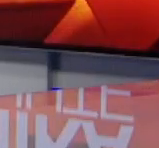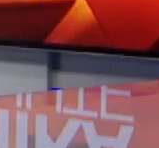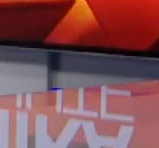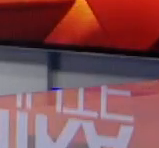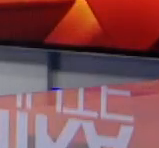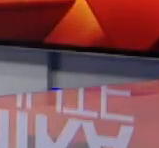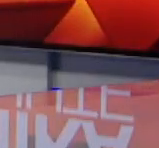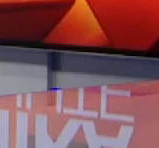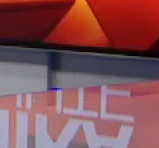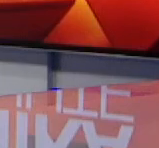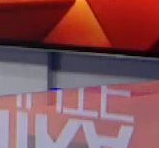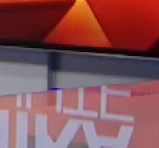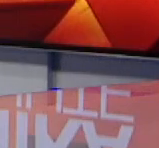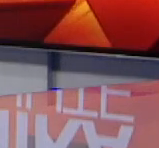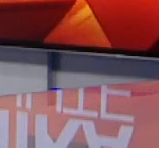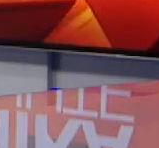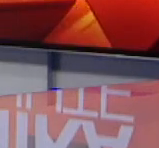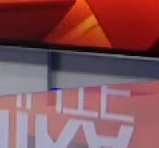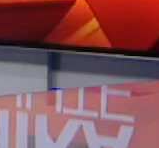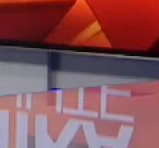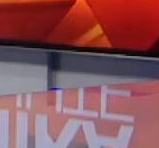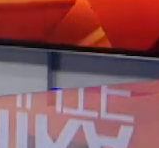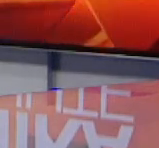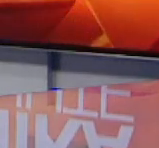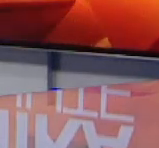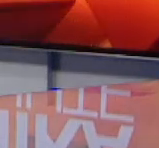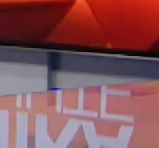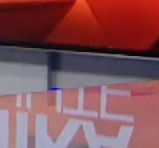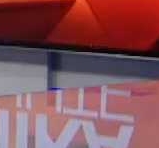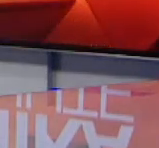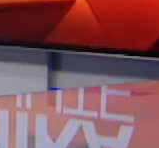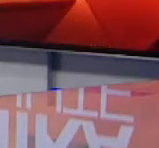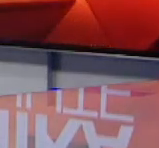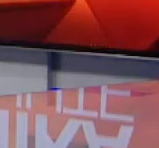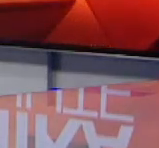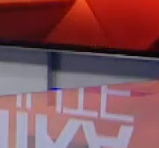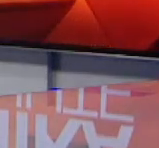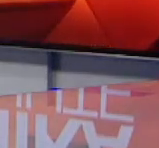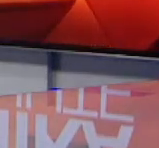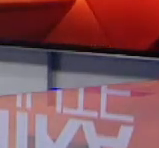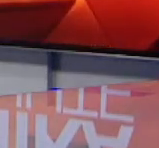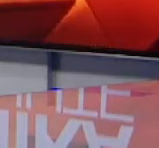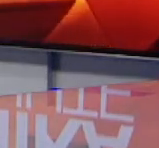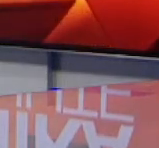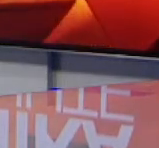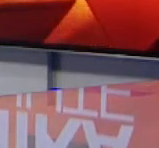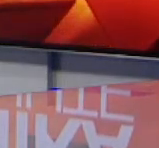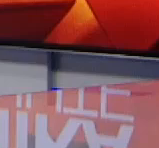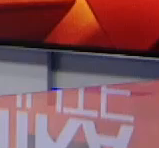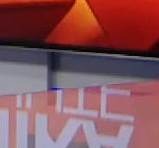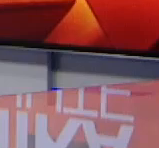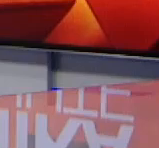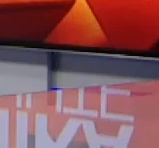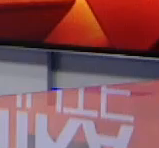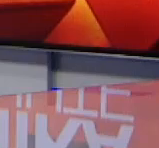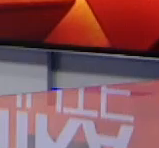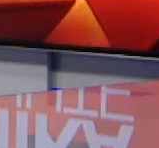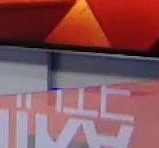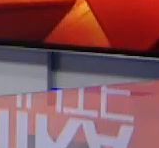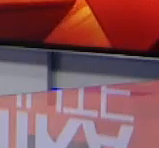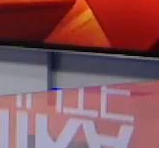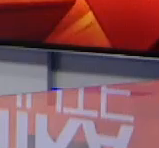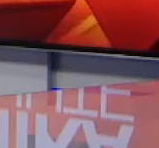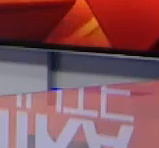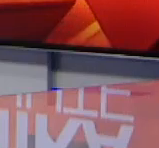Pasabog, goosebumps, and worth the wait. Ilan lang yan sa reaction sa mega trailer ng much-anticipated live-action adaptation